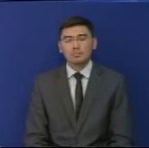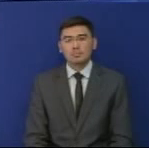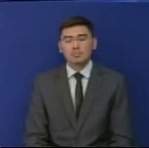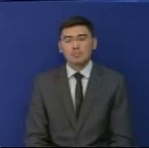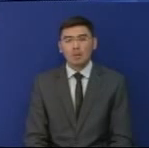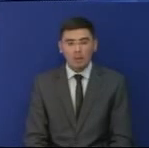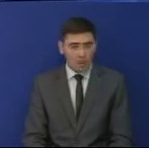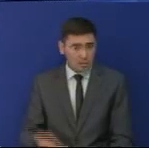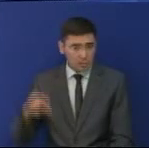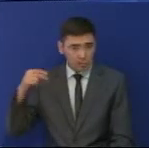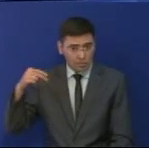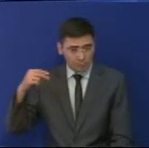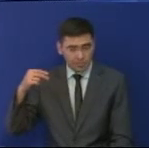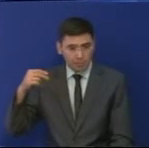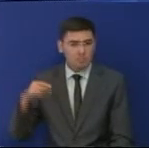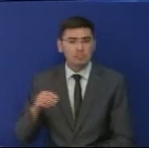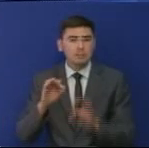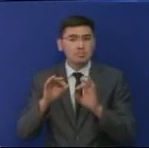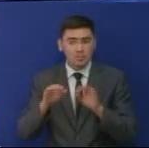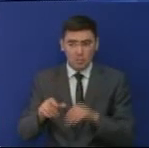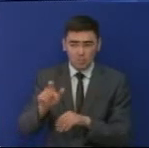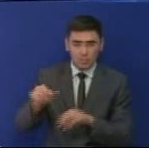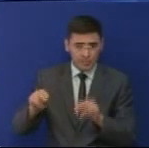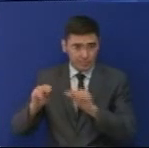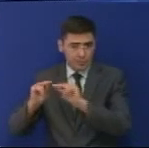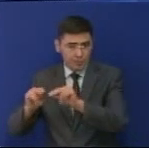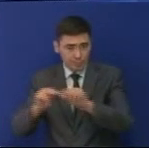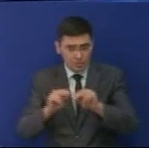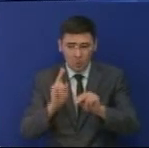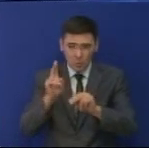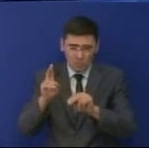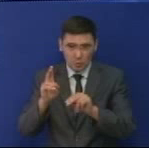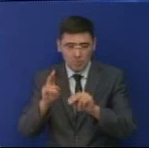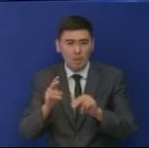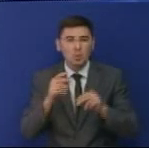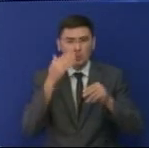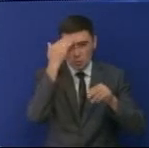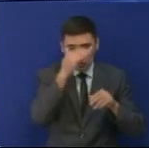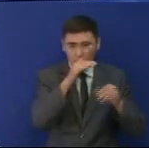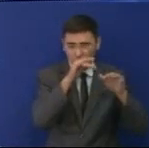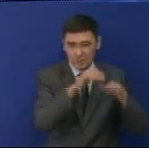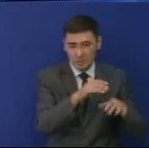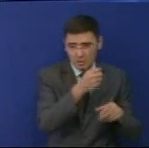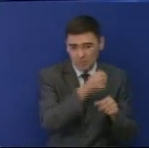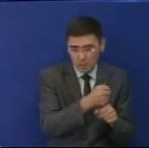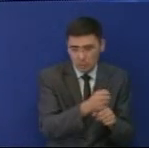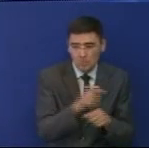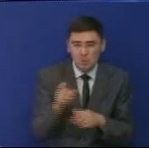Отныне лица, привлекающие педагогов к постороннему труду, будут привлечены к ответственности. Они будут обязаны оплатить штраф в размере